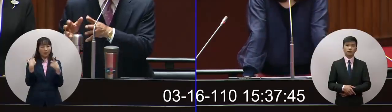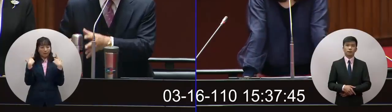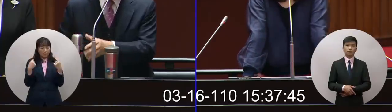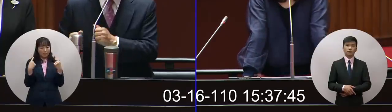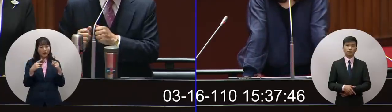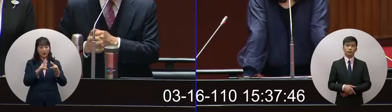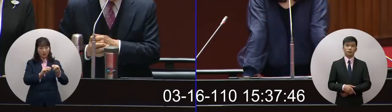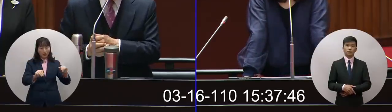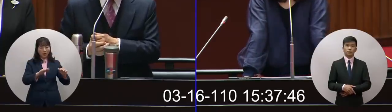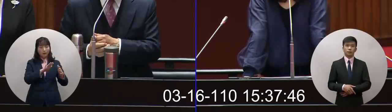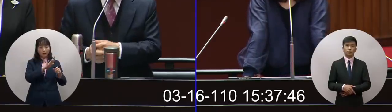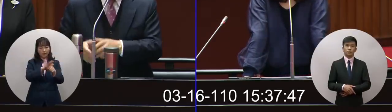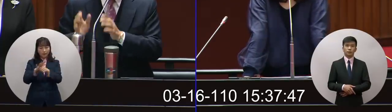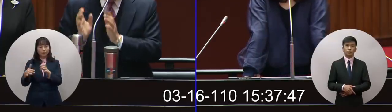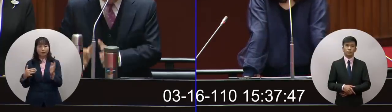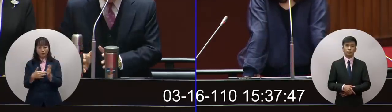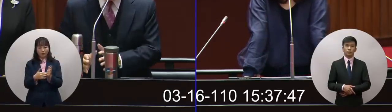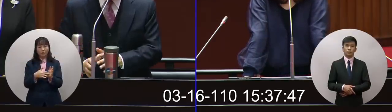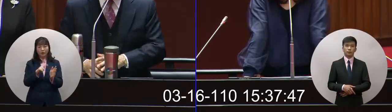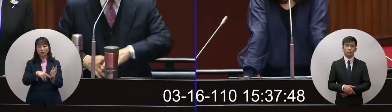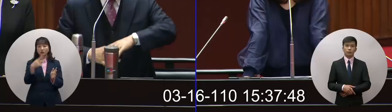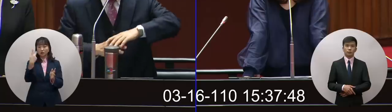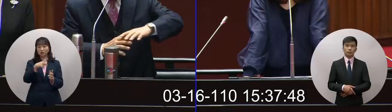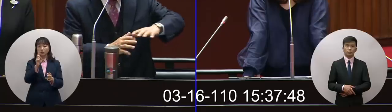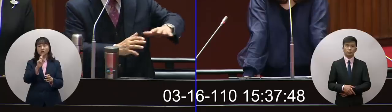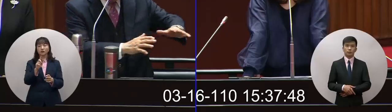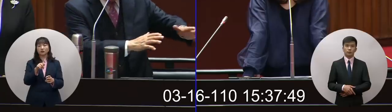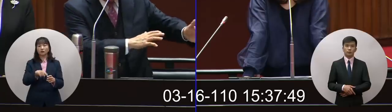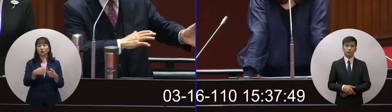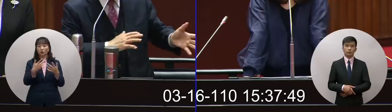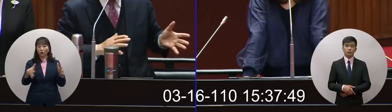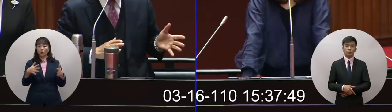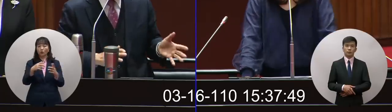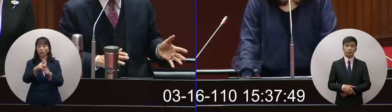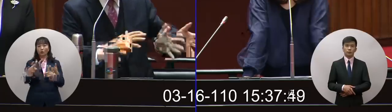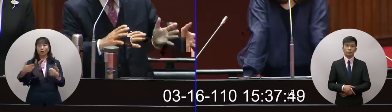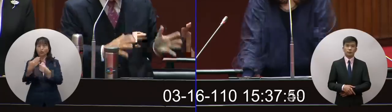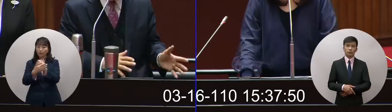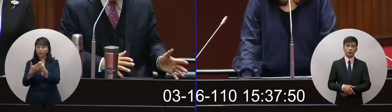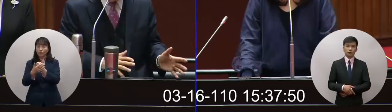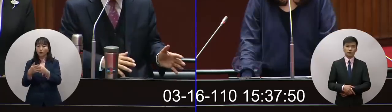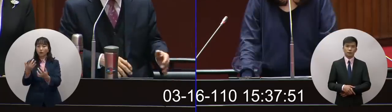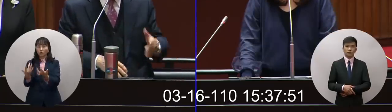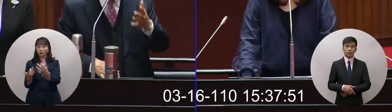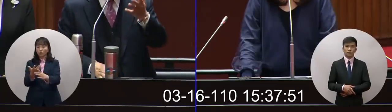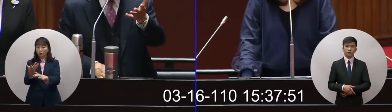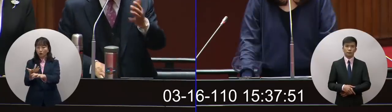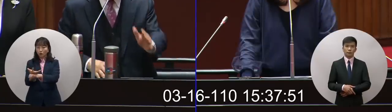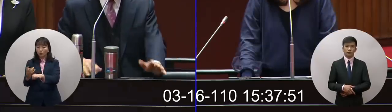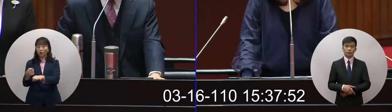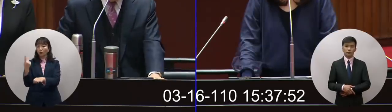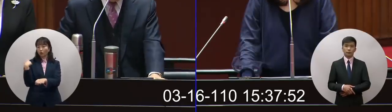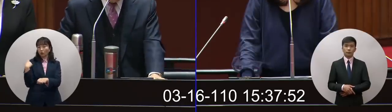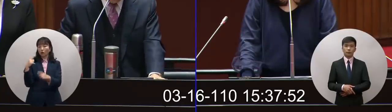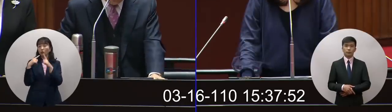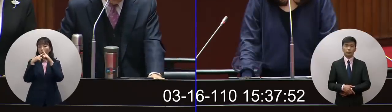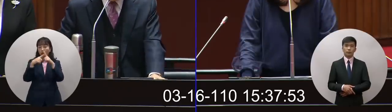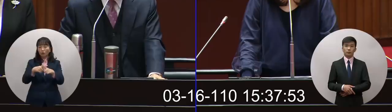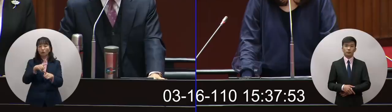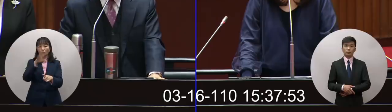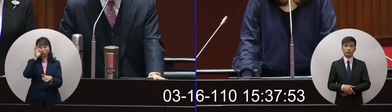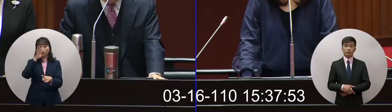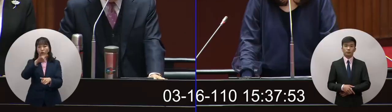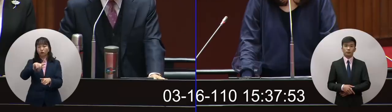地完成的位置，同时很多的保护区的藻礁，昨天大家到现场去